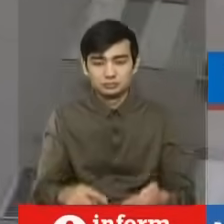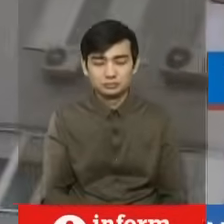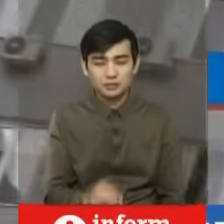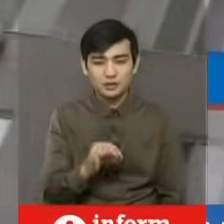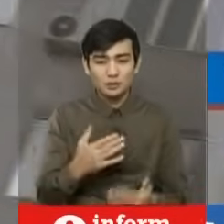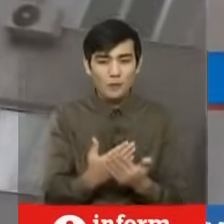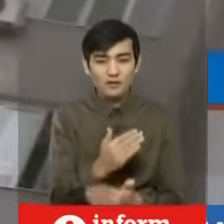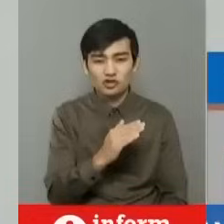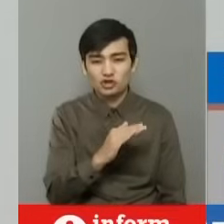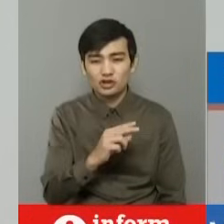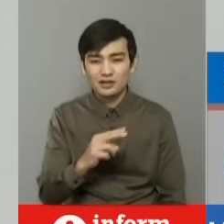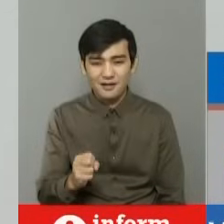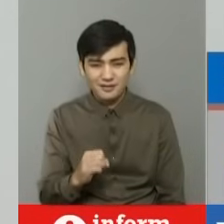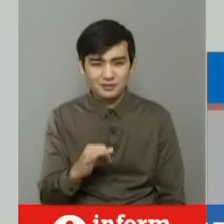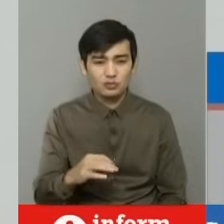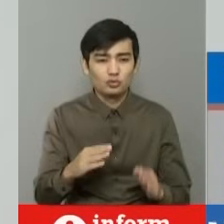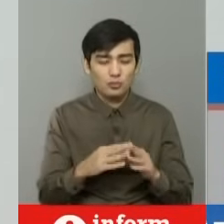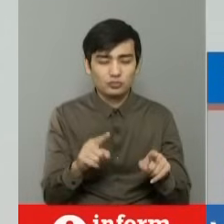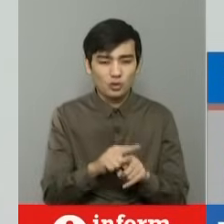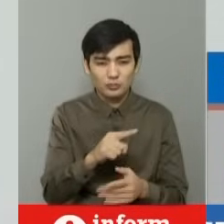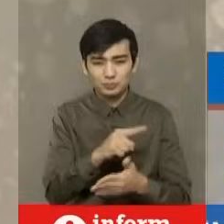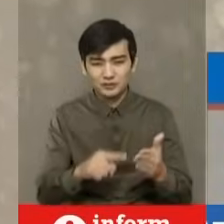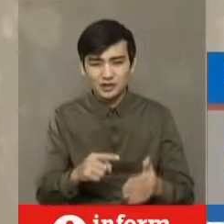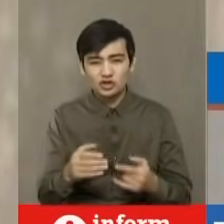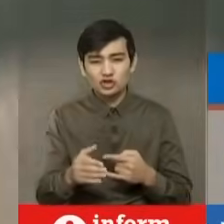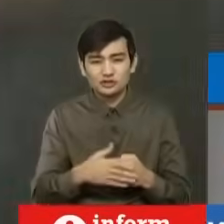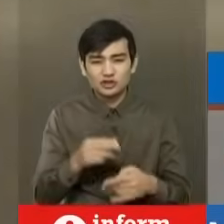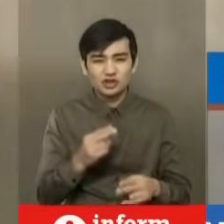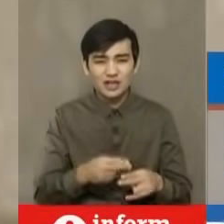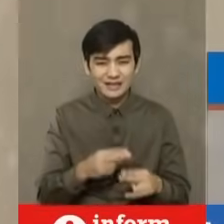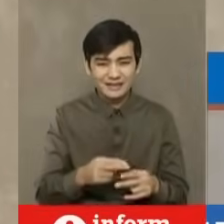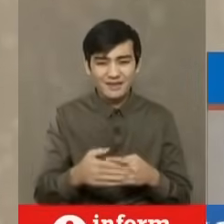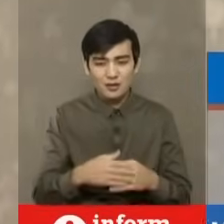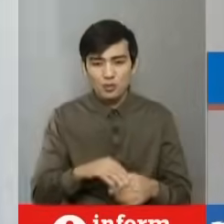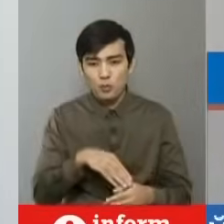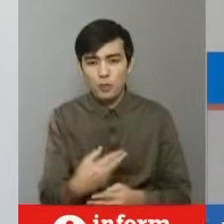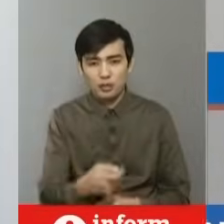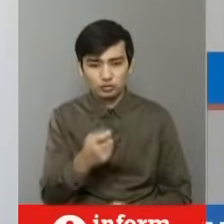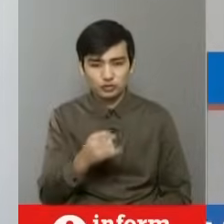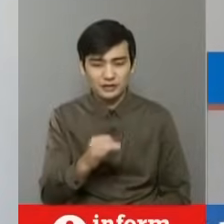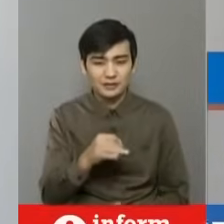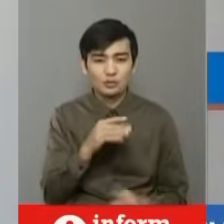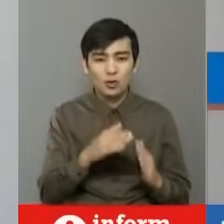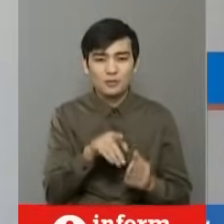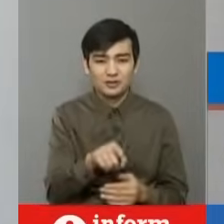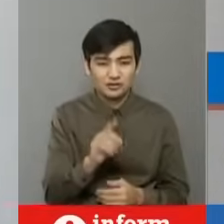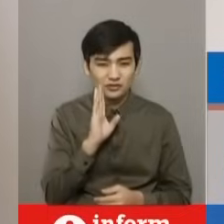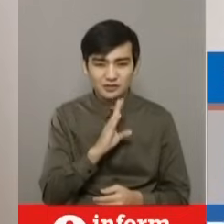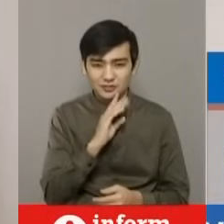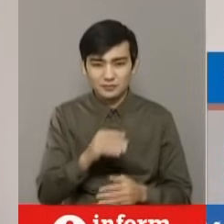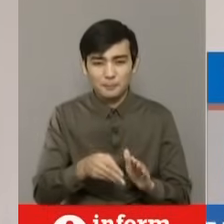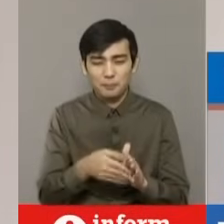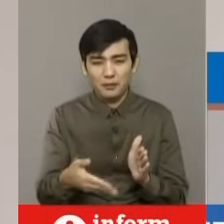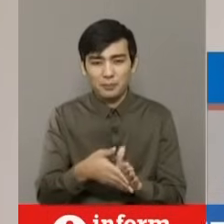новенький ЖК весь дом в микротрещина железная дверь у одного из входов едва не упала а в доме этой женщины за обоими отошла штукатурка